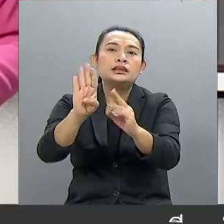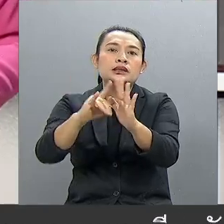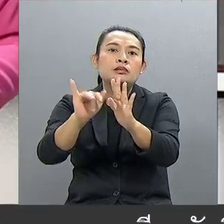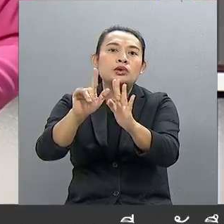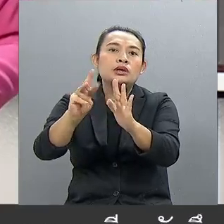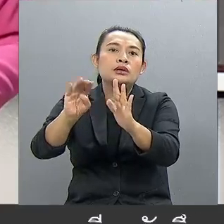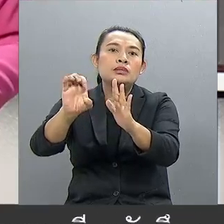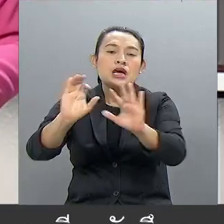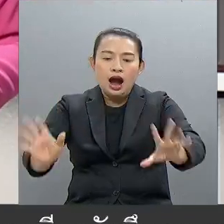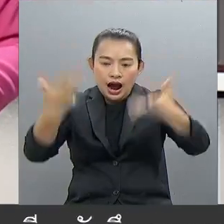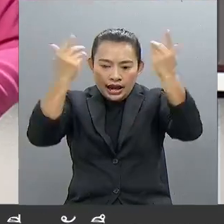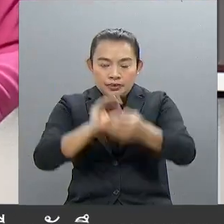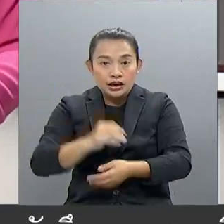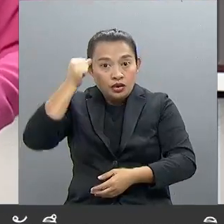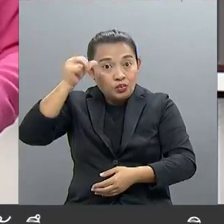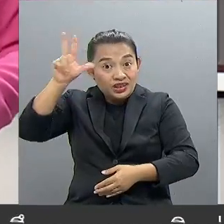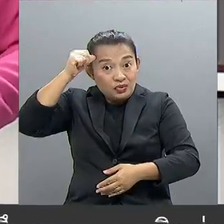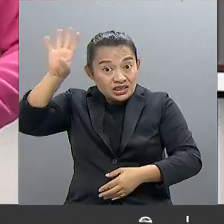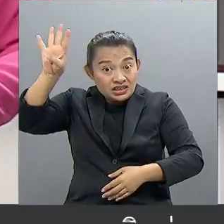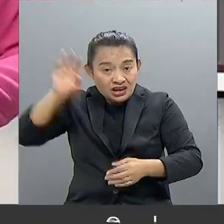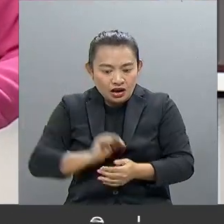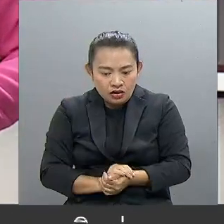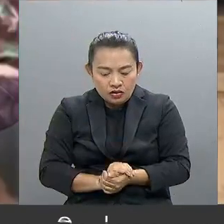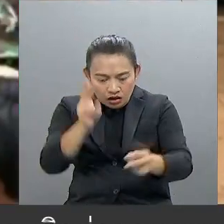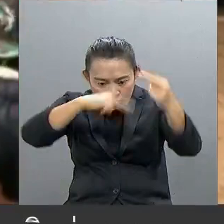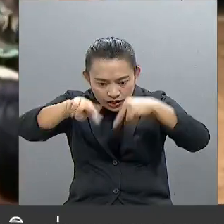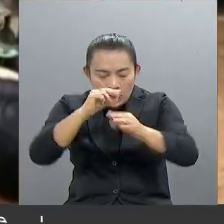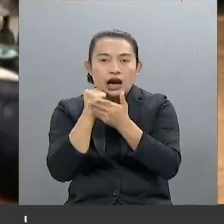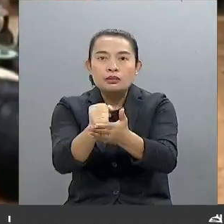แล้วยังไม่เจอวันนี้มีความคืบหน้าอย่างไรเอามาดูเรื่องนี้กันค่ะ